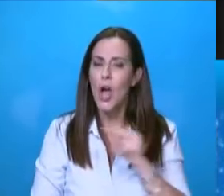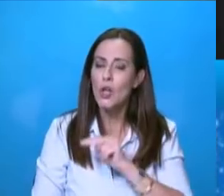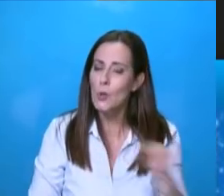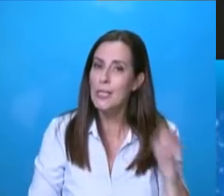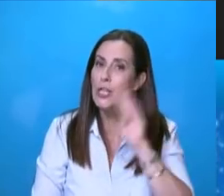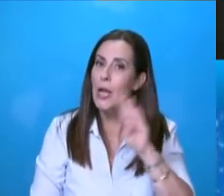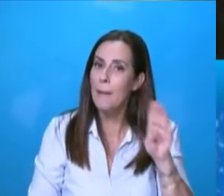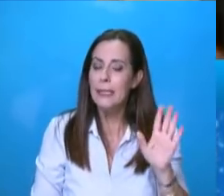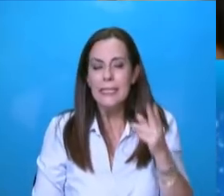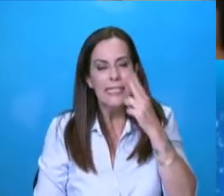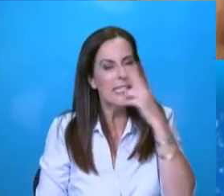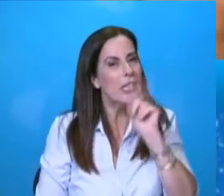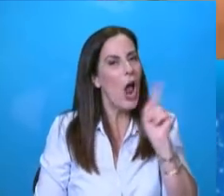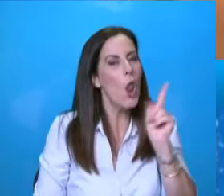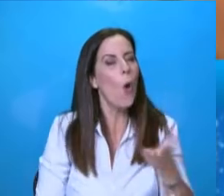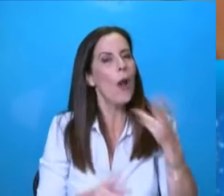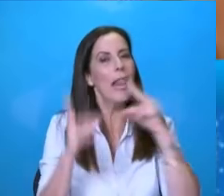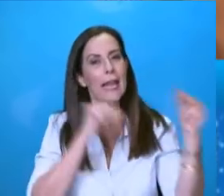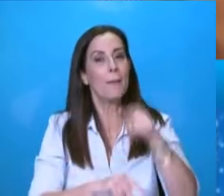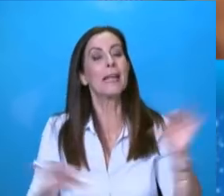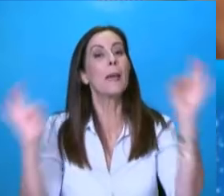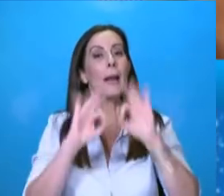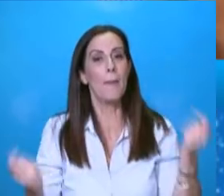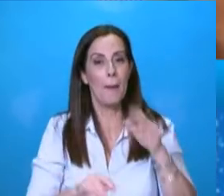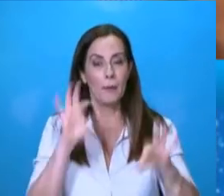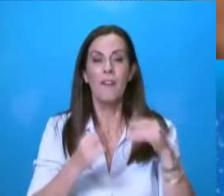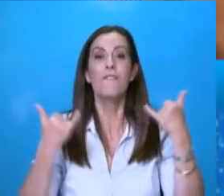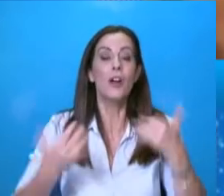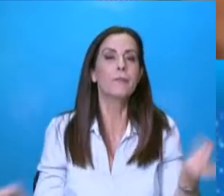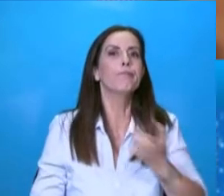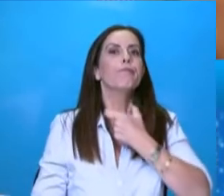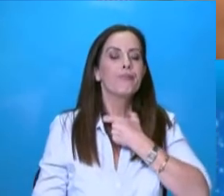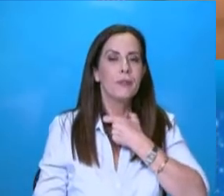שנתניהו ניסה שלא להעלות אותו כלל בקמפיין, והנה עכשיו עושים